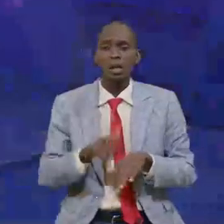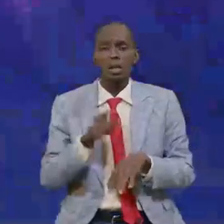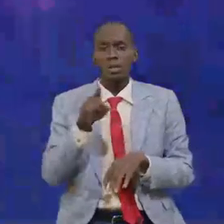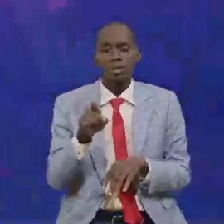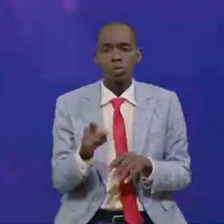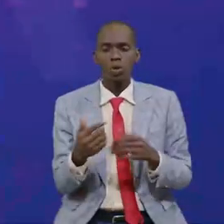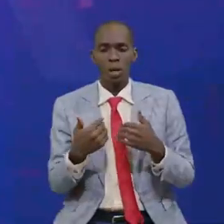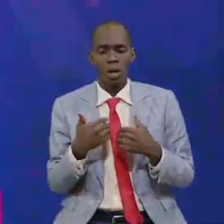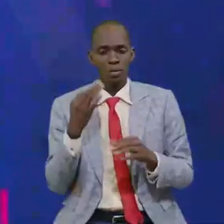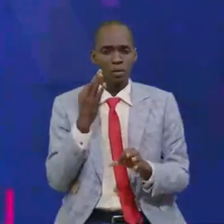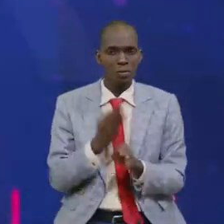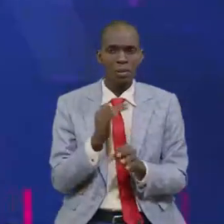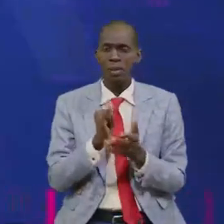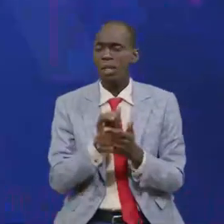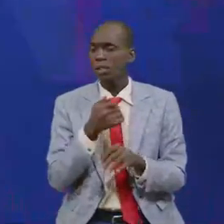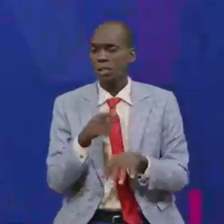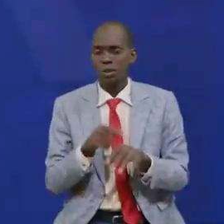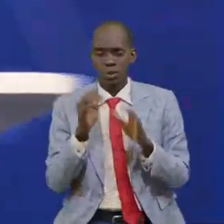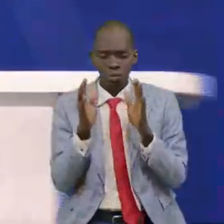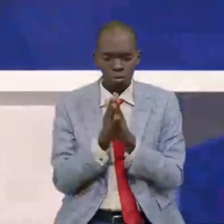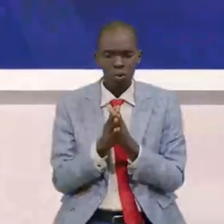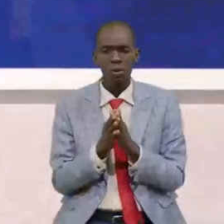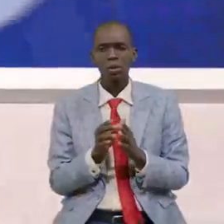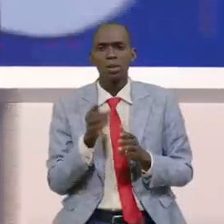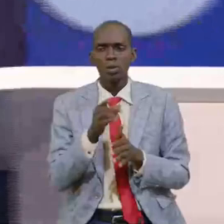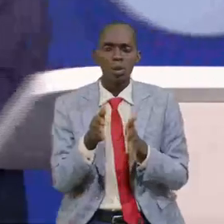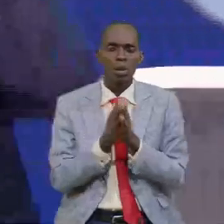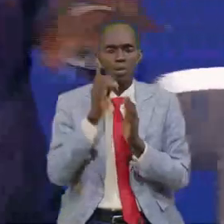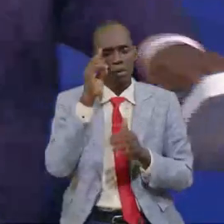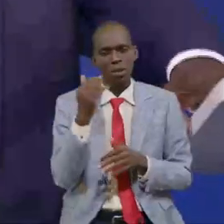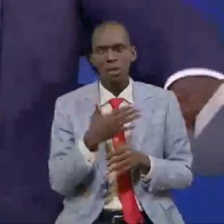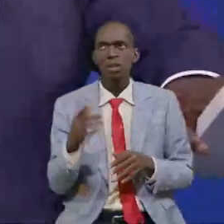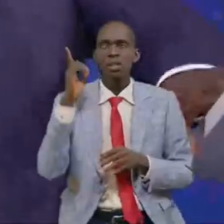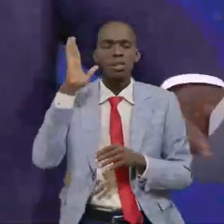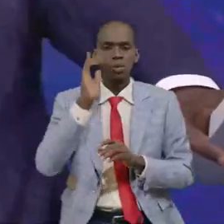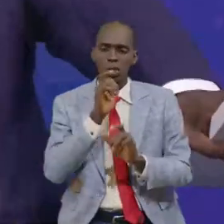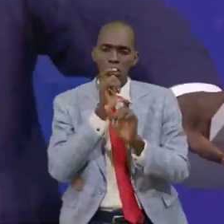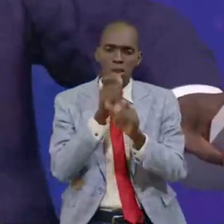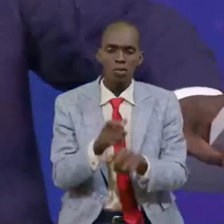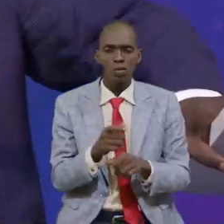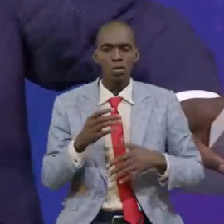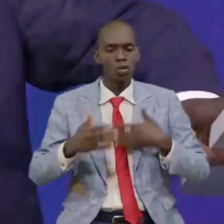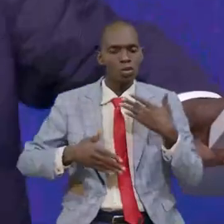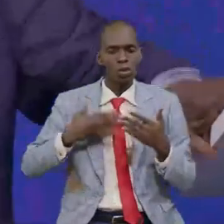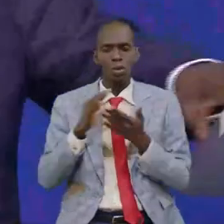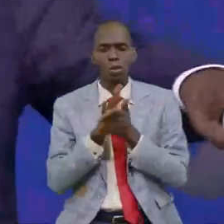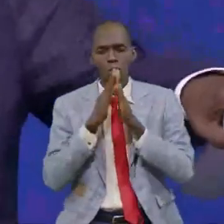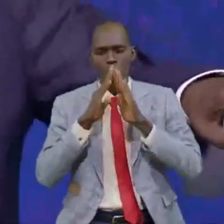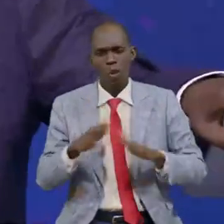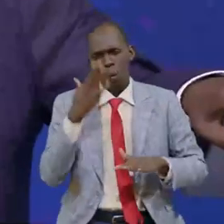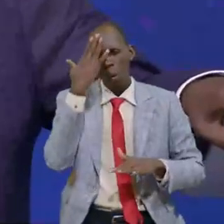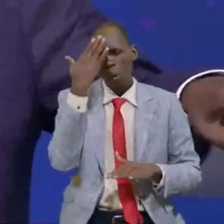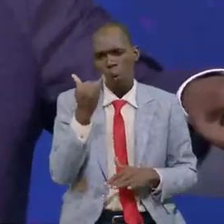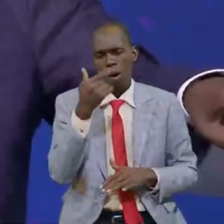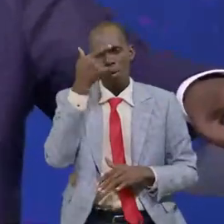ma prière, il me donnera la joie, il me donnera la paix, il va transformer ma vie. Pourquoi? Parce que j'ai la foi en